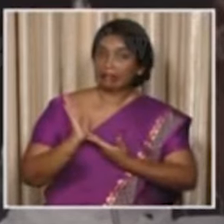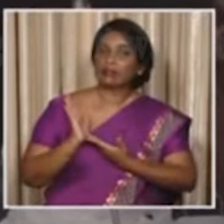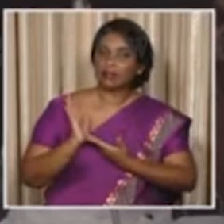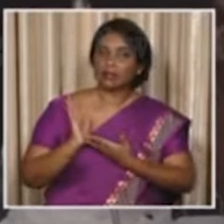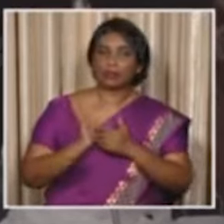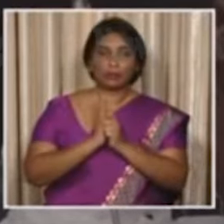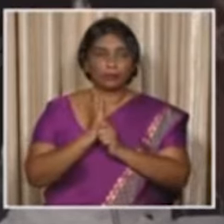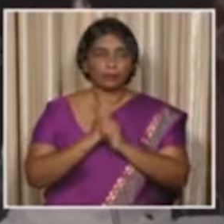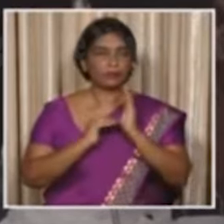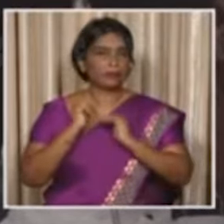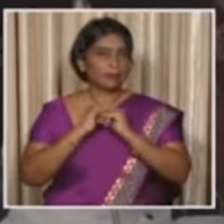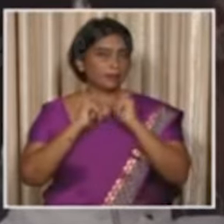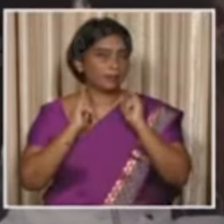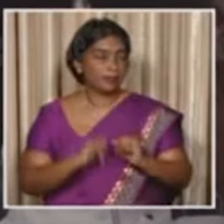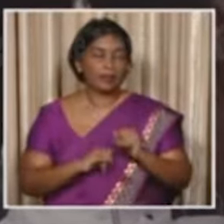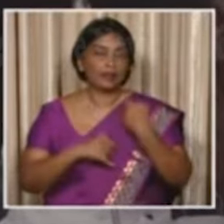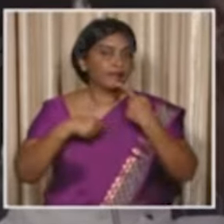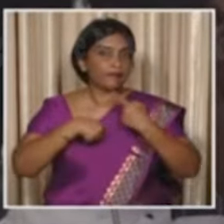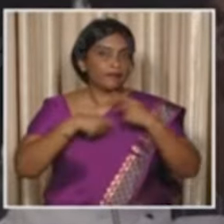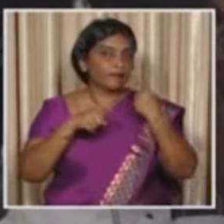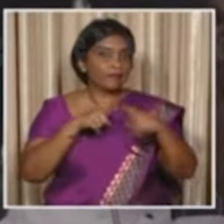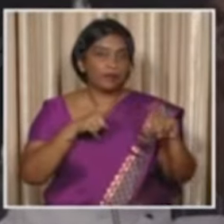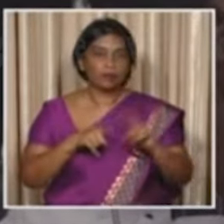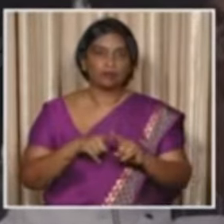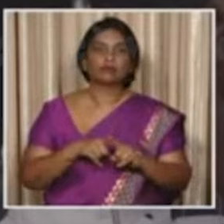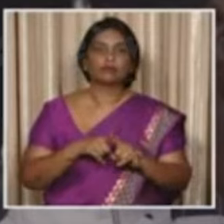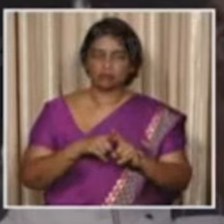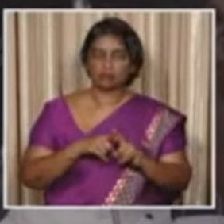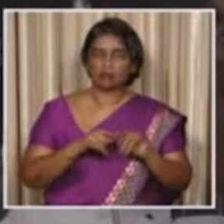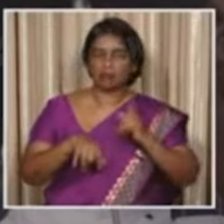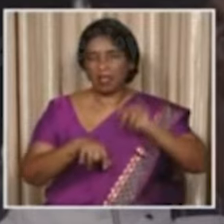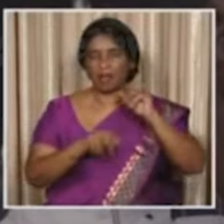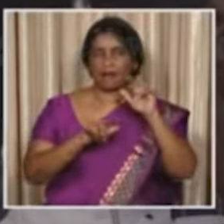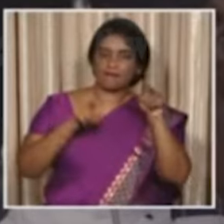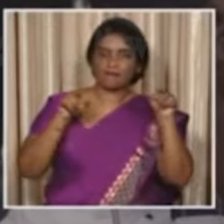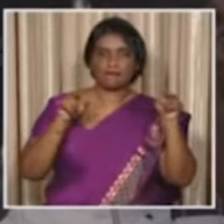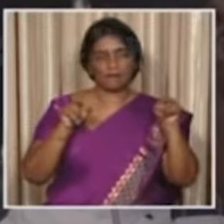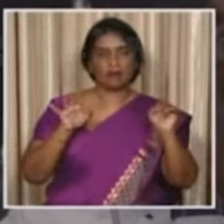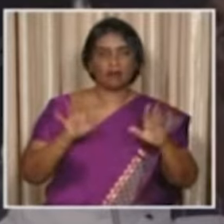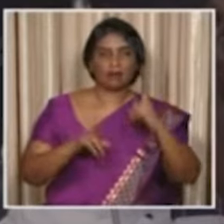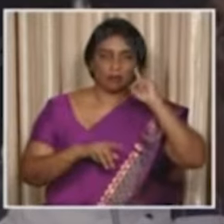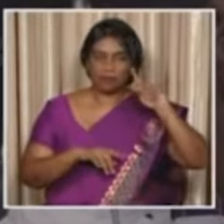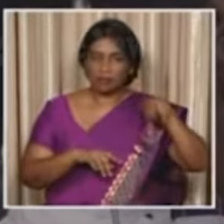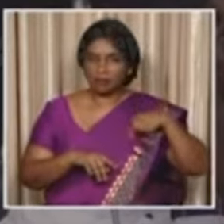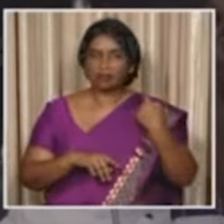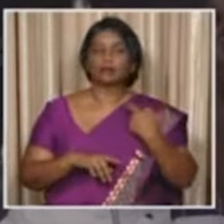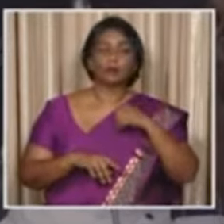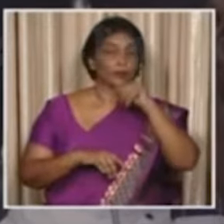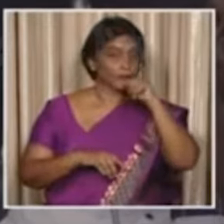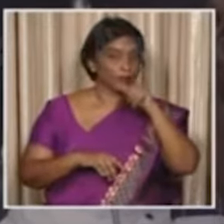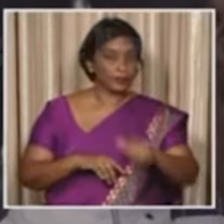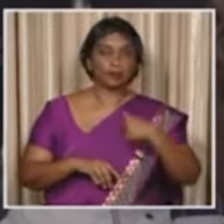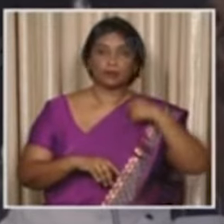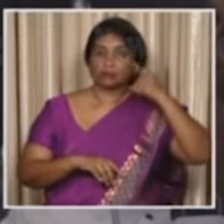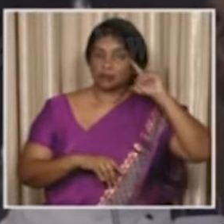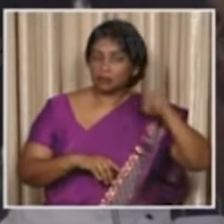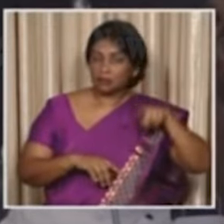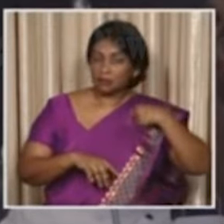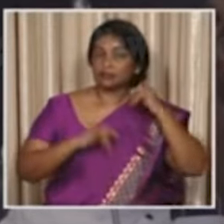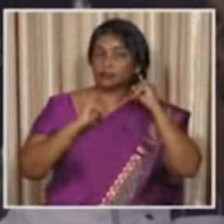පාතාල ක්‍රියාකාරීන් විතරක් නෙවෙයි අහම්බෙන් සිදුවීම් තියෙනවා. නමුත් හිතාමතා පර්පස්ලි කළා චේතනාත්මකව